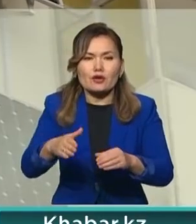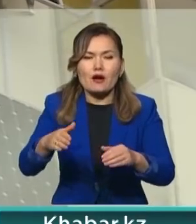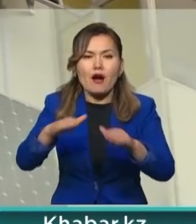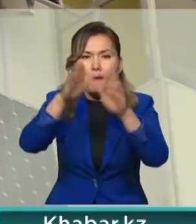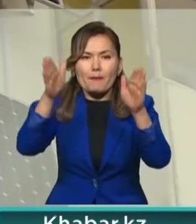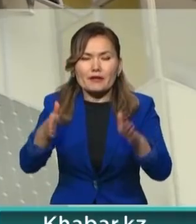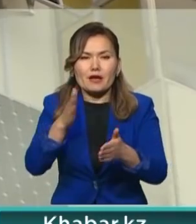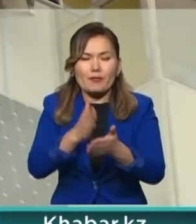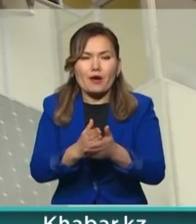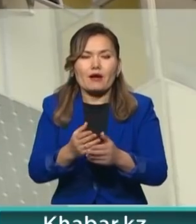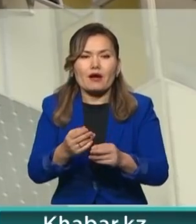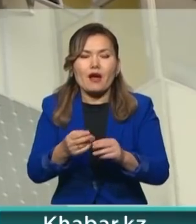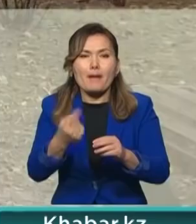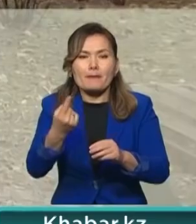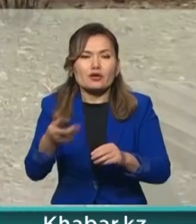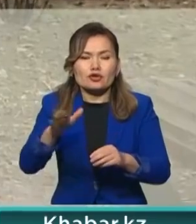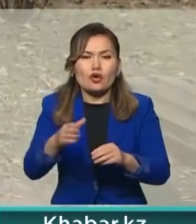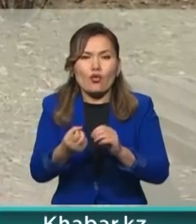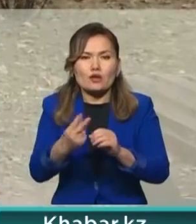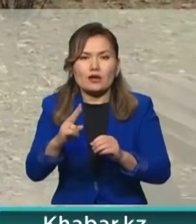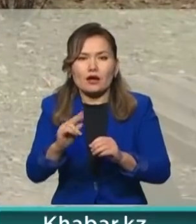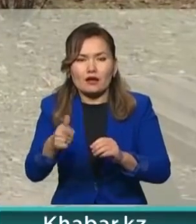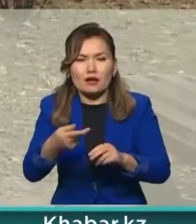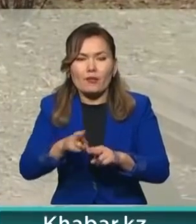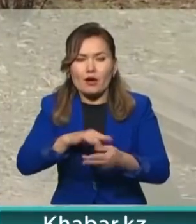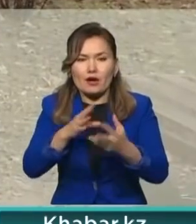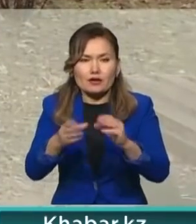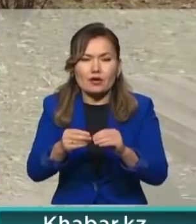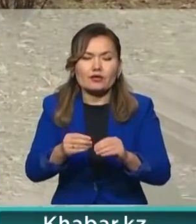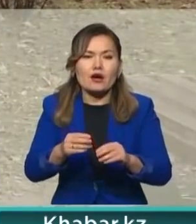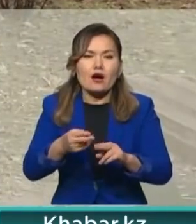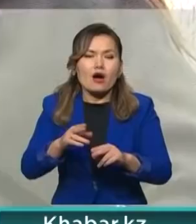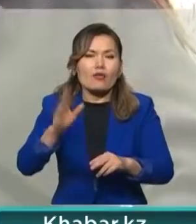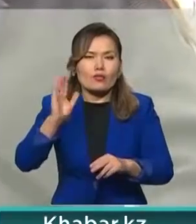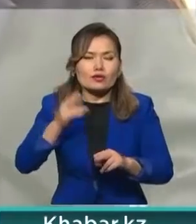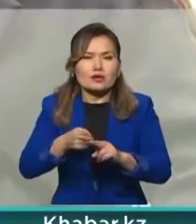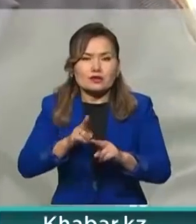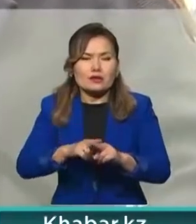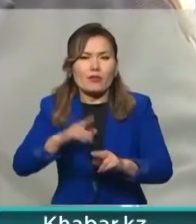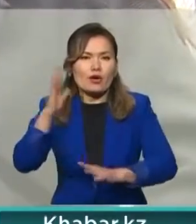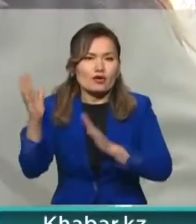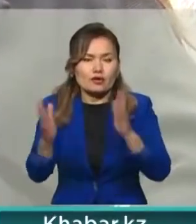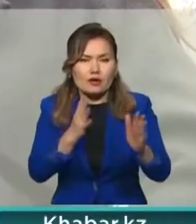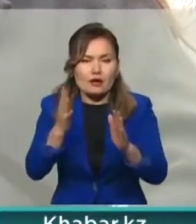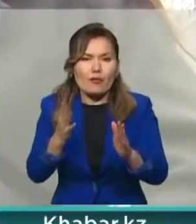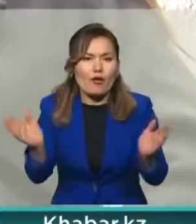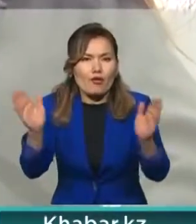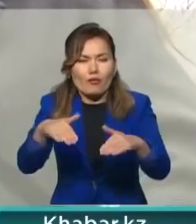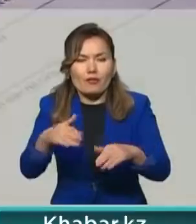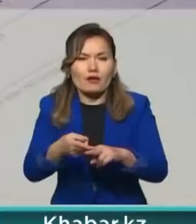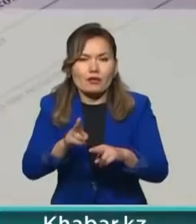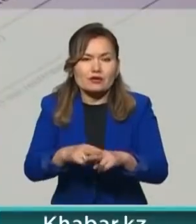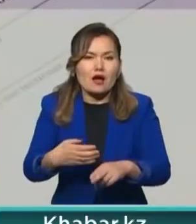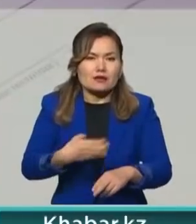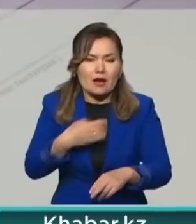килограмм. Алып жатқан аумағы да кең. Сондықтан тұрғындар боран соқса құлап кетеме деп қауіптенген. Ал қондырғын орнатқан мамандар сапасы